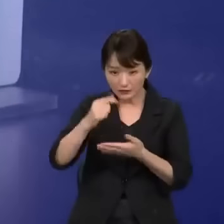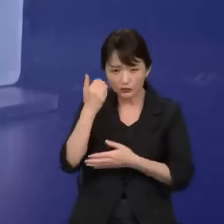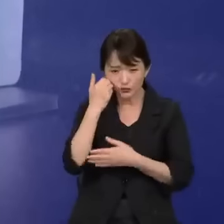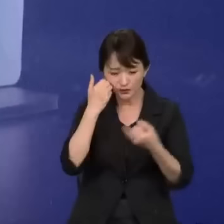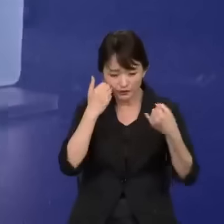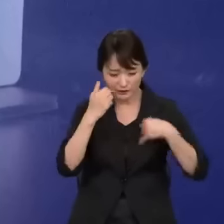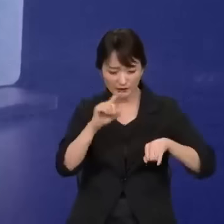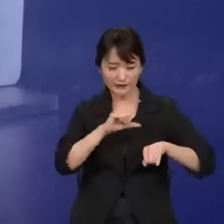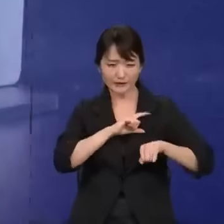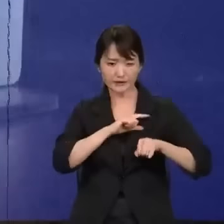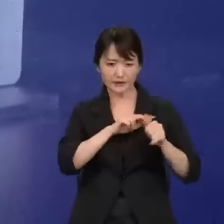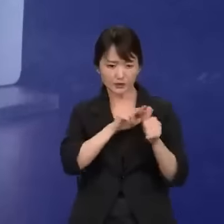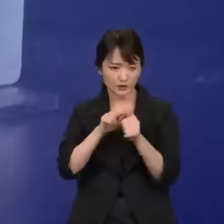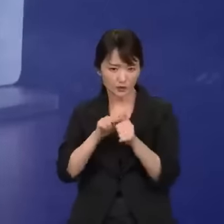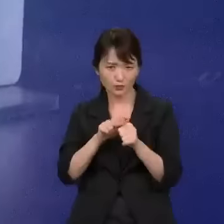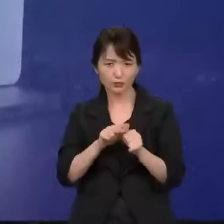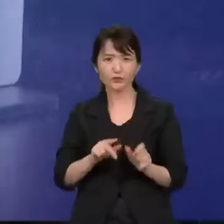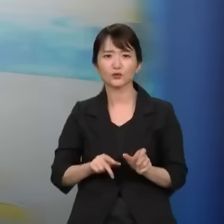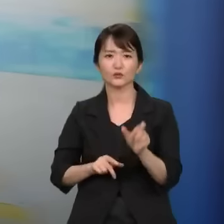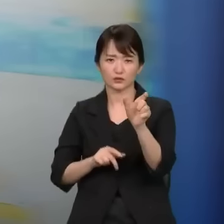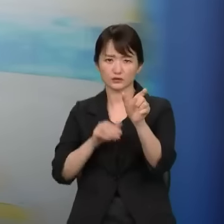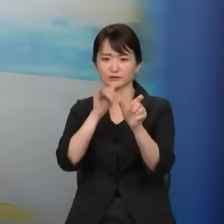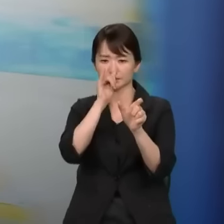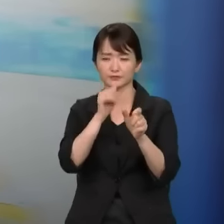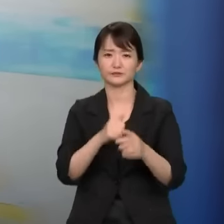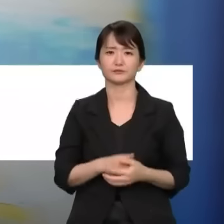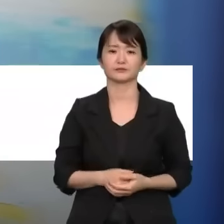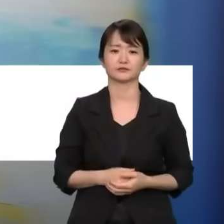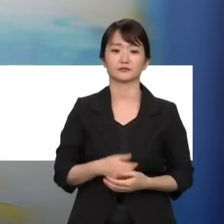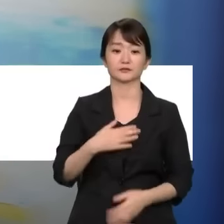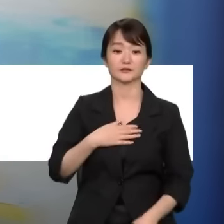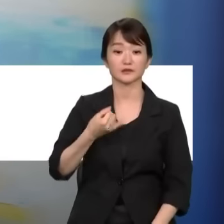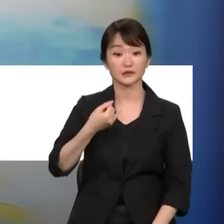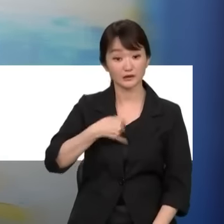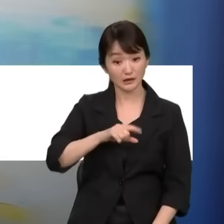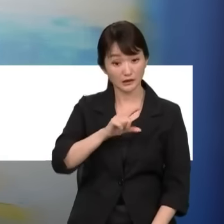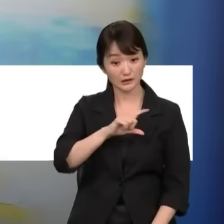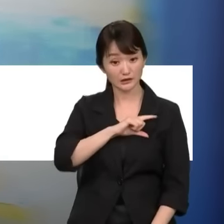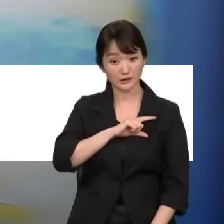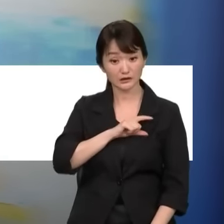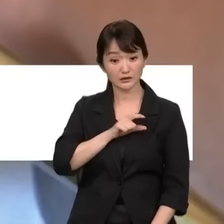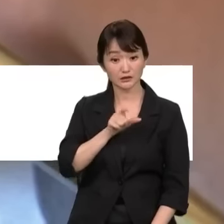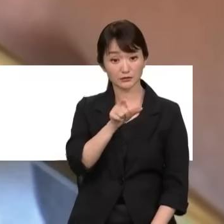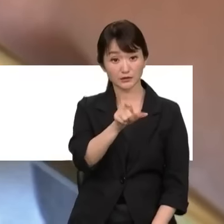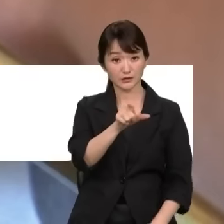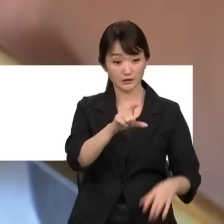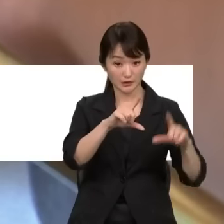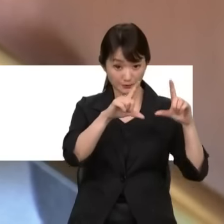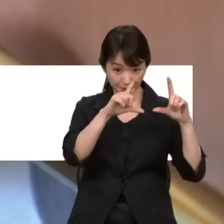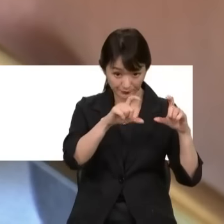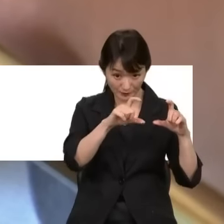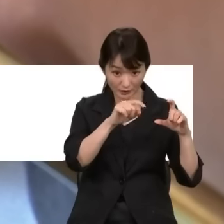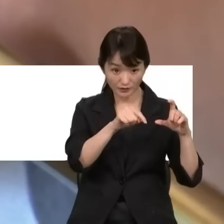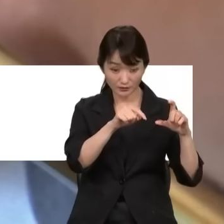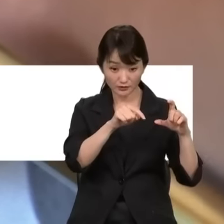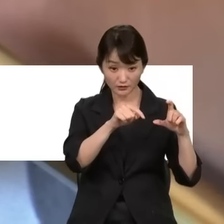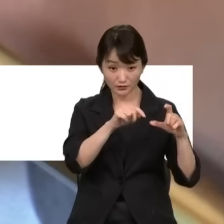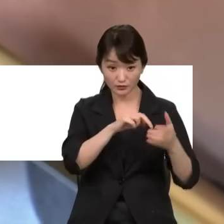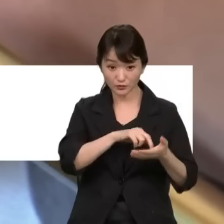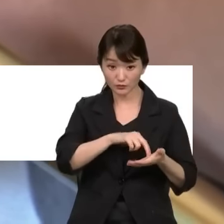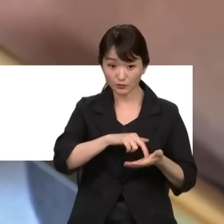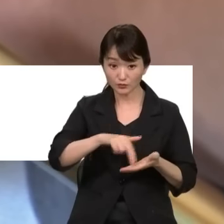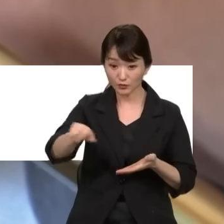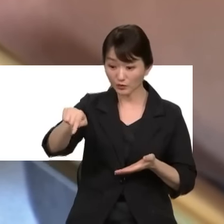이름과 신상 정보도 언급했습니다 제 딸 이름이 있는 이제 캡차 면을 보내주니까가 너무